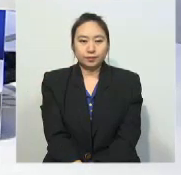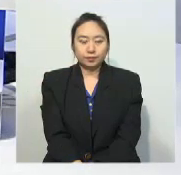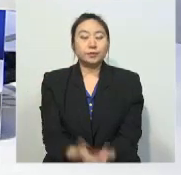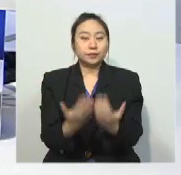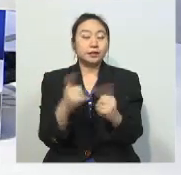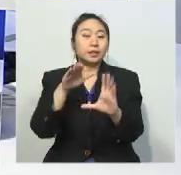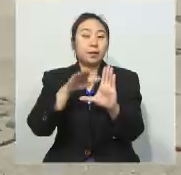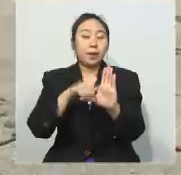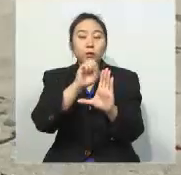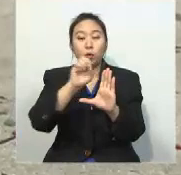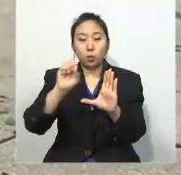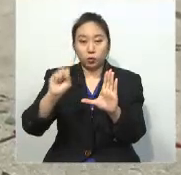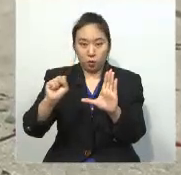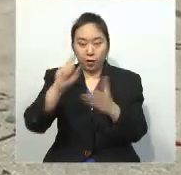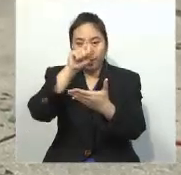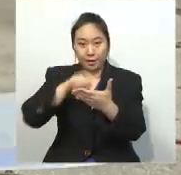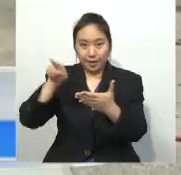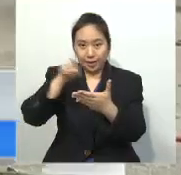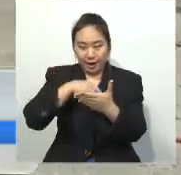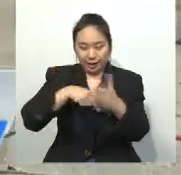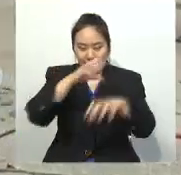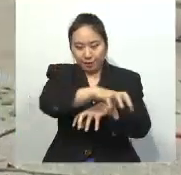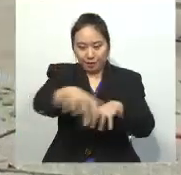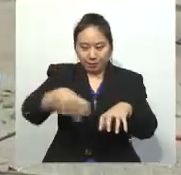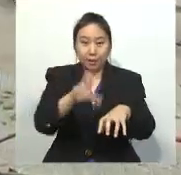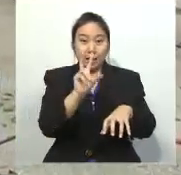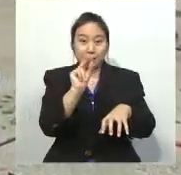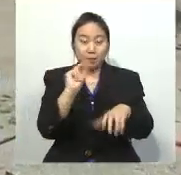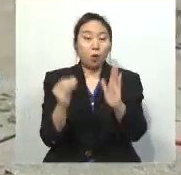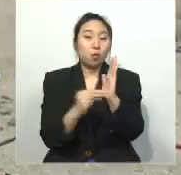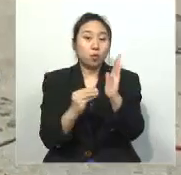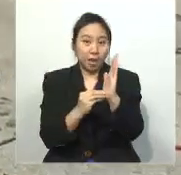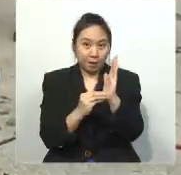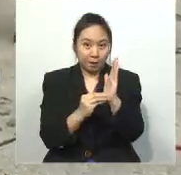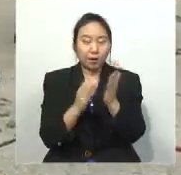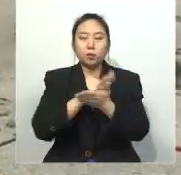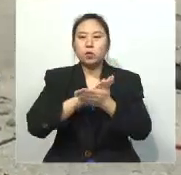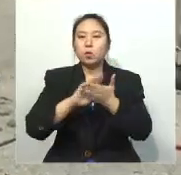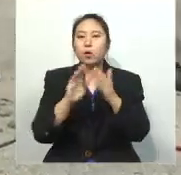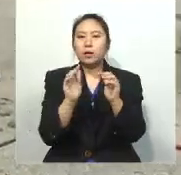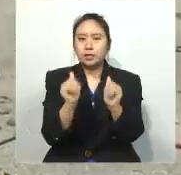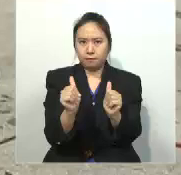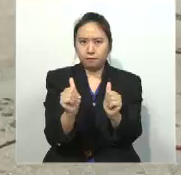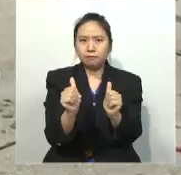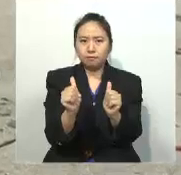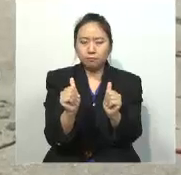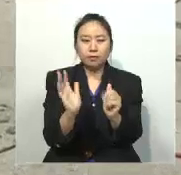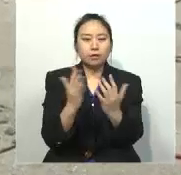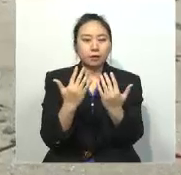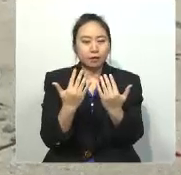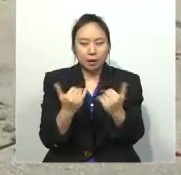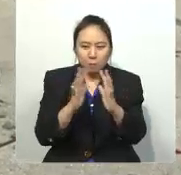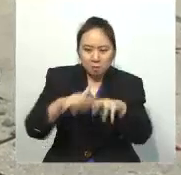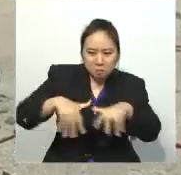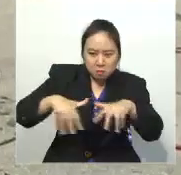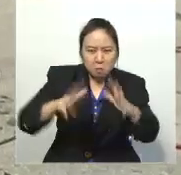การรับสมัครส.ส.แบบแบ่งเขตเลือกตั้งทั้ง30เขตของกรุงเทพมหานครนะคะก็เป็นไปด้วยความเรียบร้อยค่ะท่ามกลางบรรยากาศที่